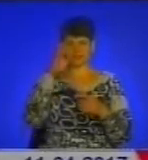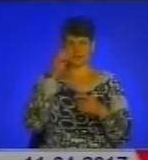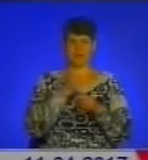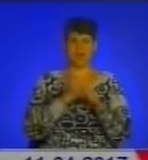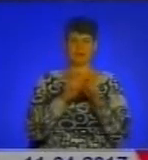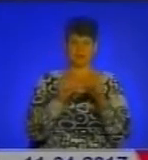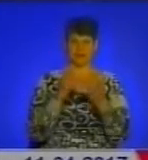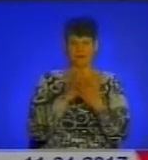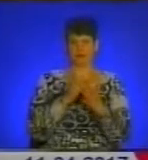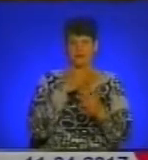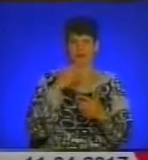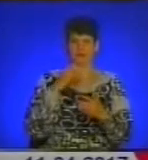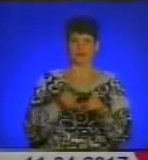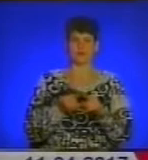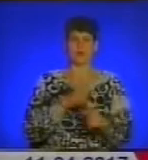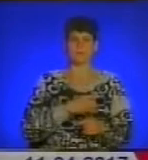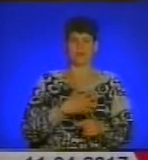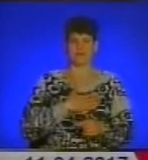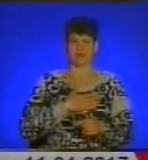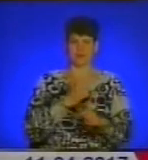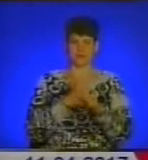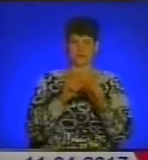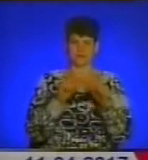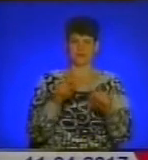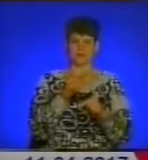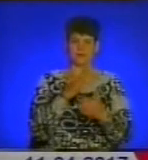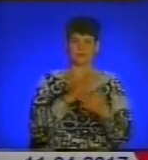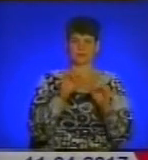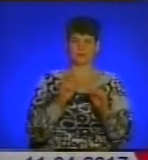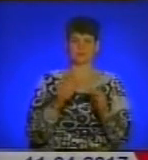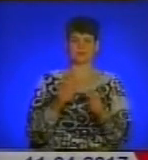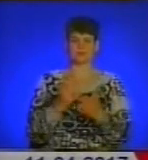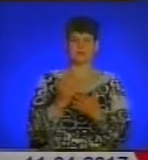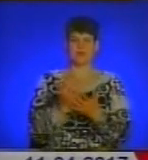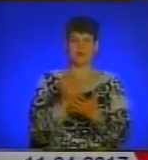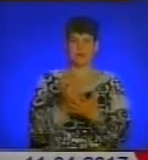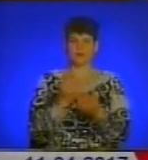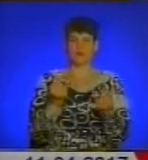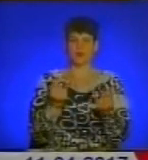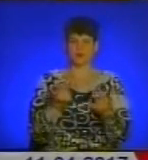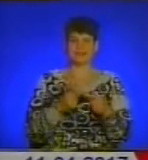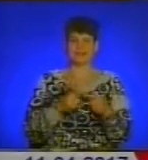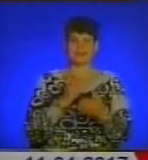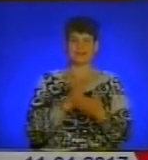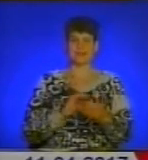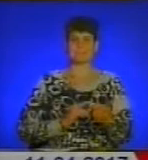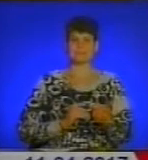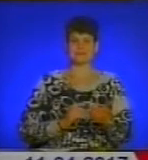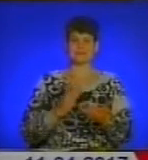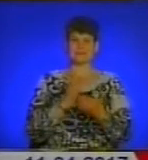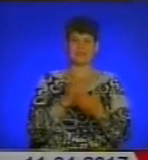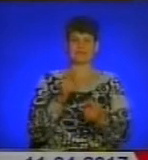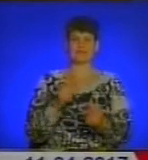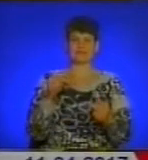є і чимало приватних. Вони мають можливість, приватні аптеки, також заробляти кошти, тому що це є бізнес. Тобто є відповідно